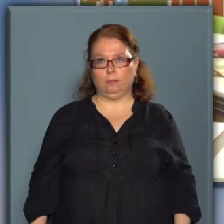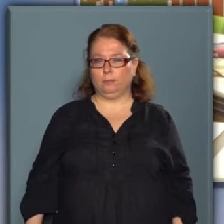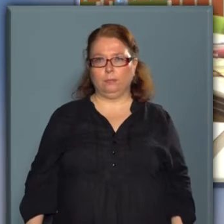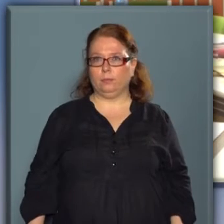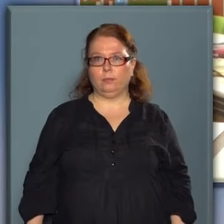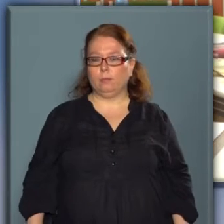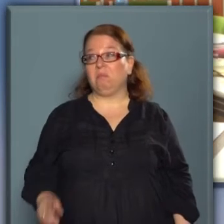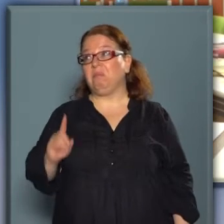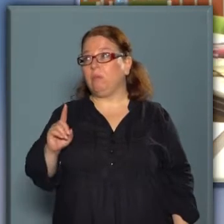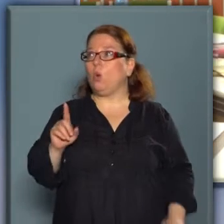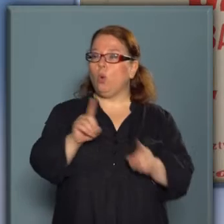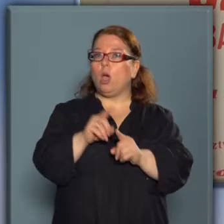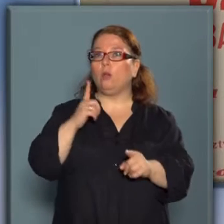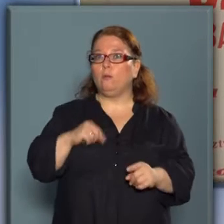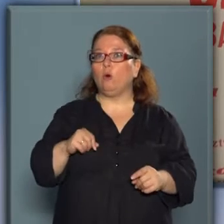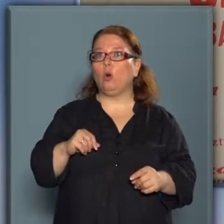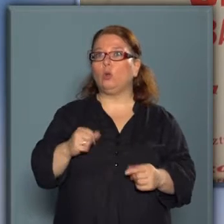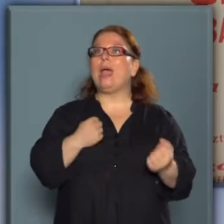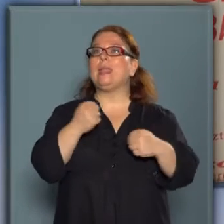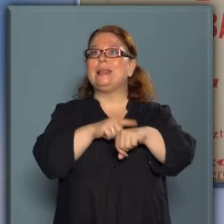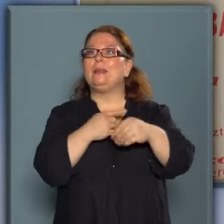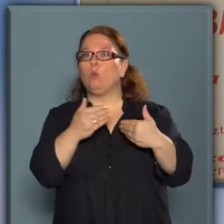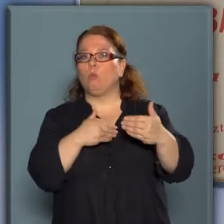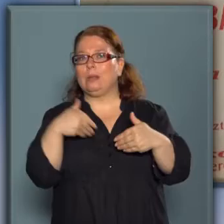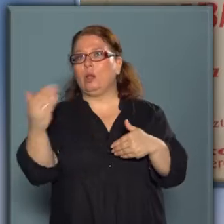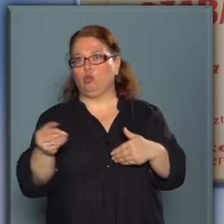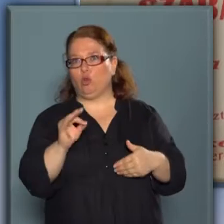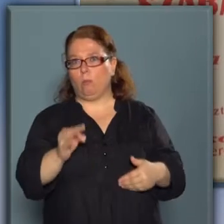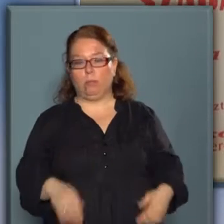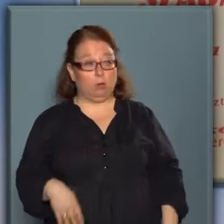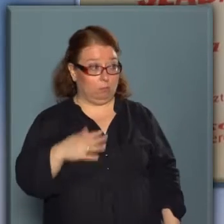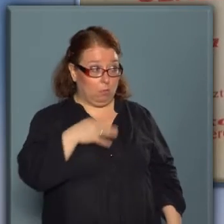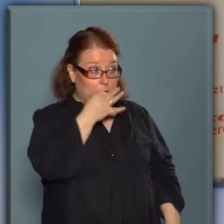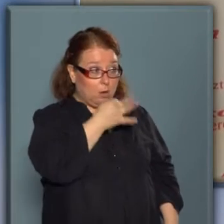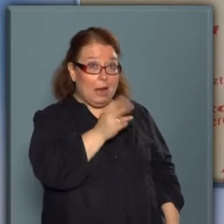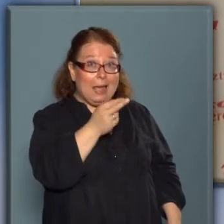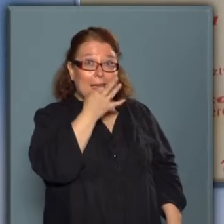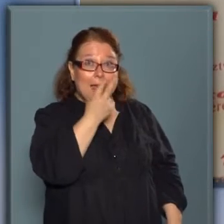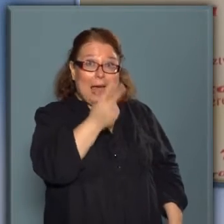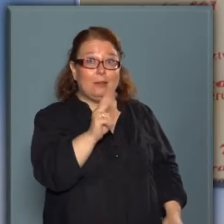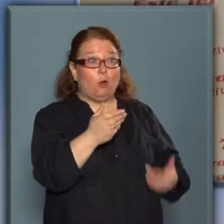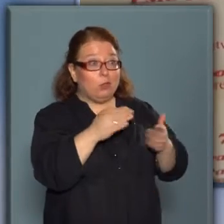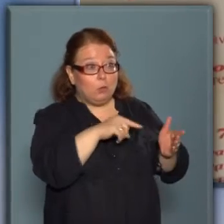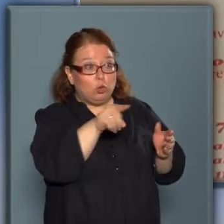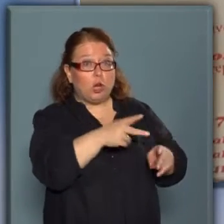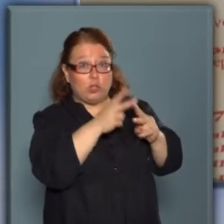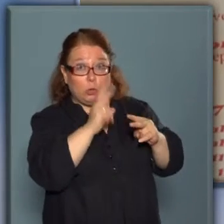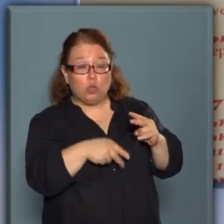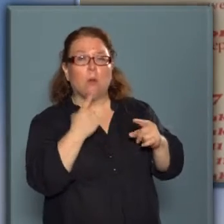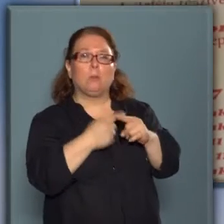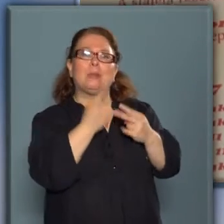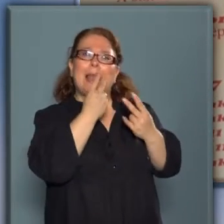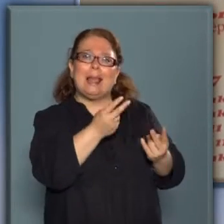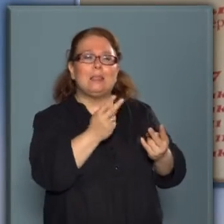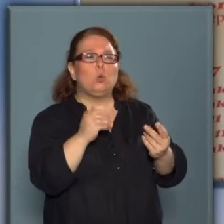Elutasításom még nem találkoztam, legfeljebb azt, hogy egyeztessünk egy időpontot. Tehát látszik, egyfelől van egy nyitottság, segítőkészség, és látszik az,